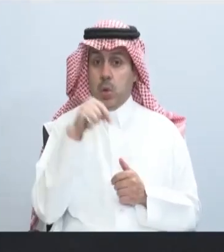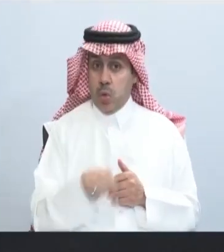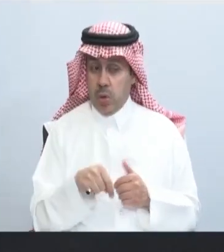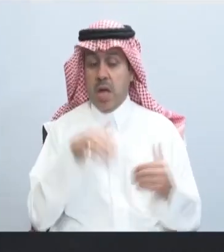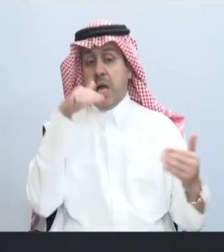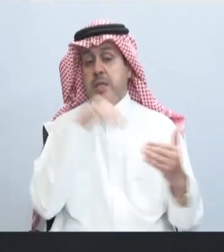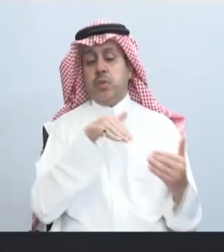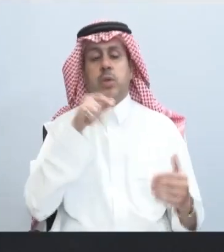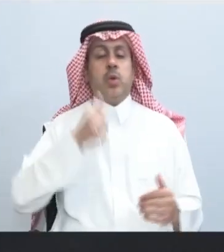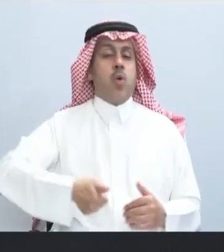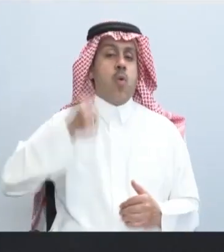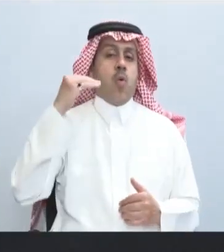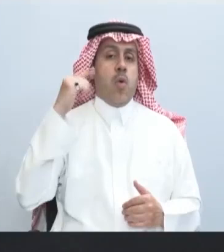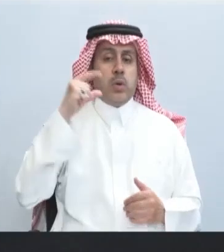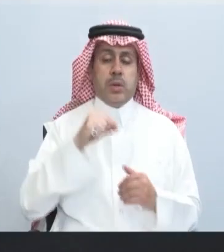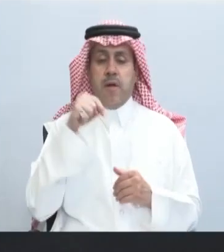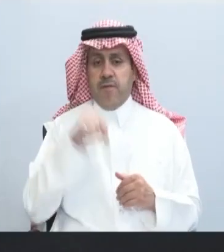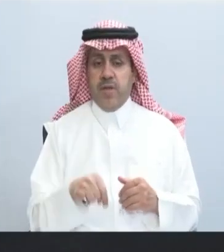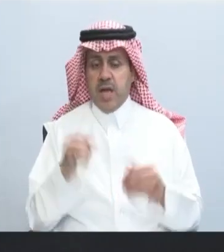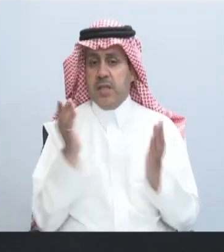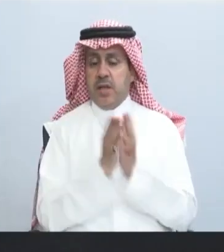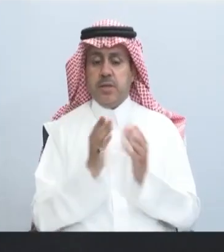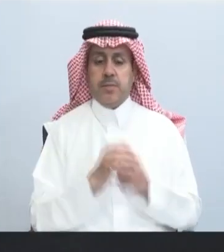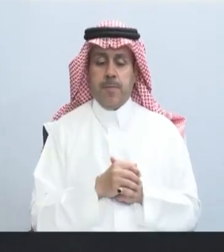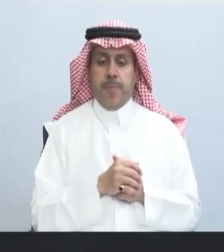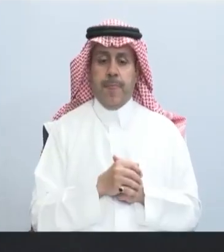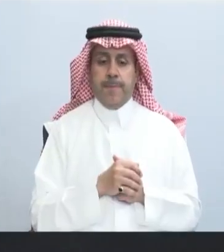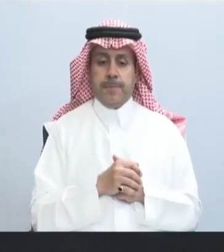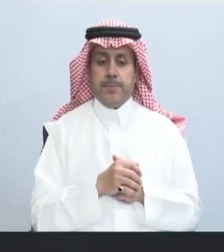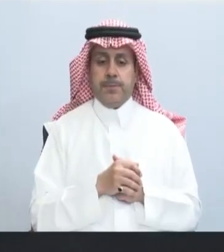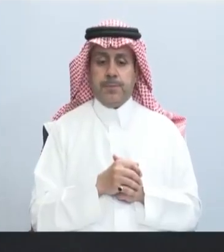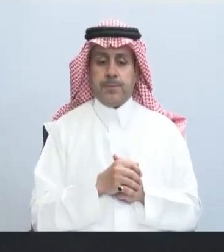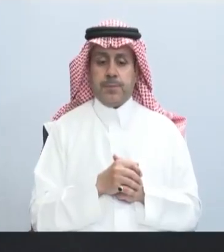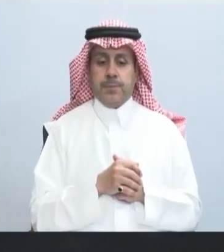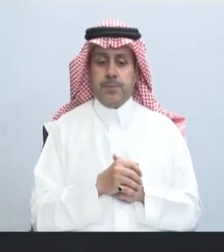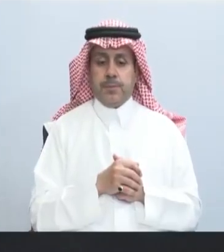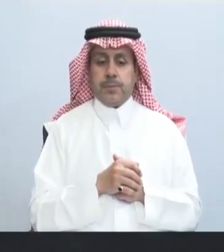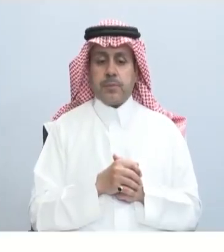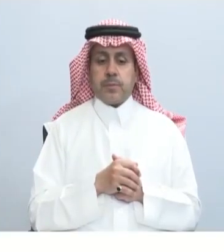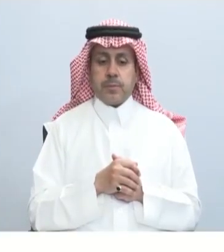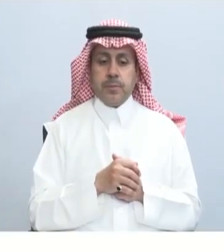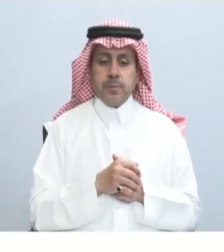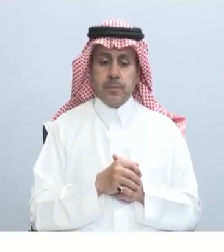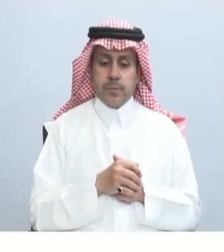غزوه احد في الدرس غزوات النبي صلى الله عليه وسلم رقم